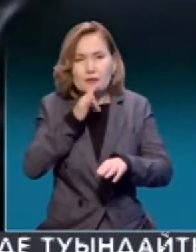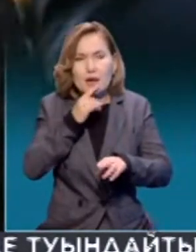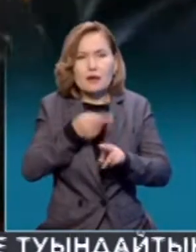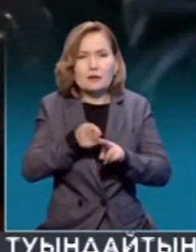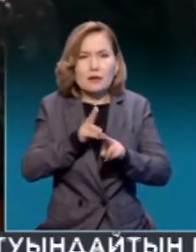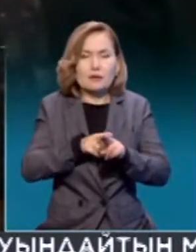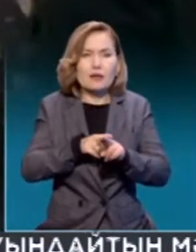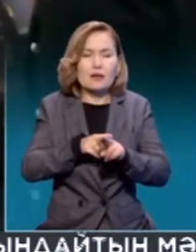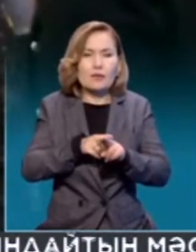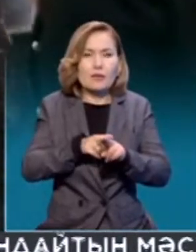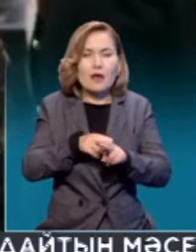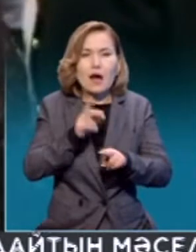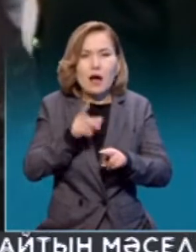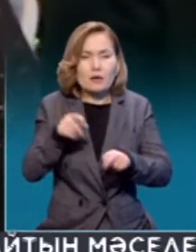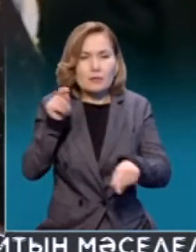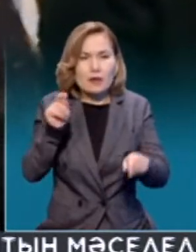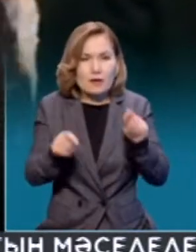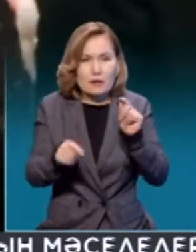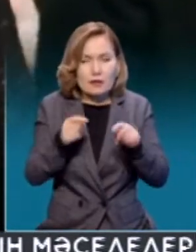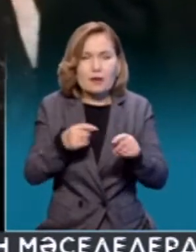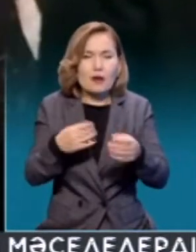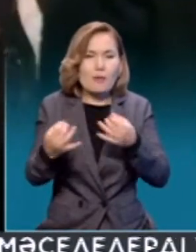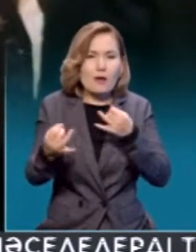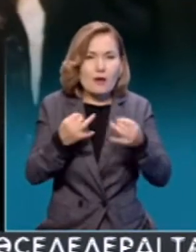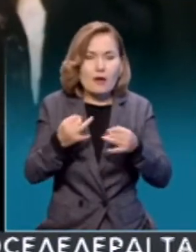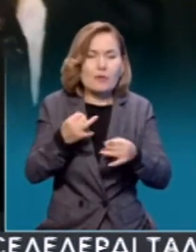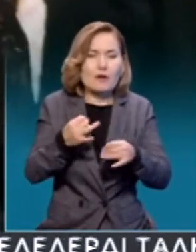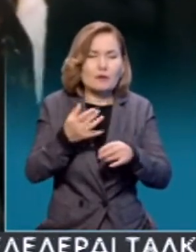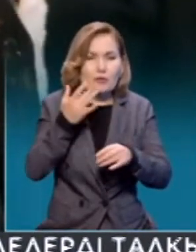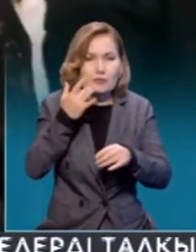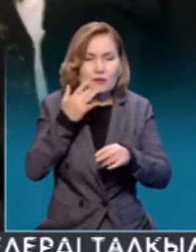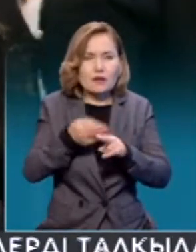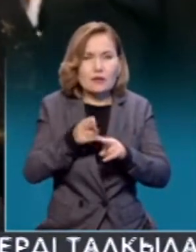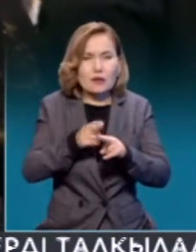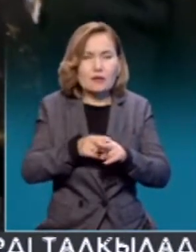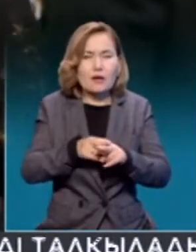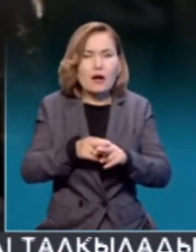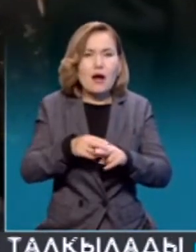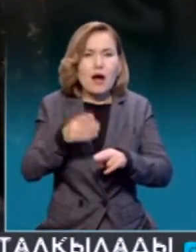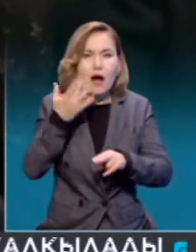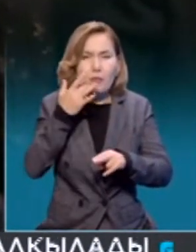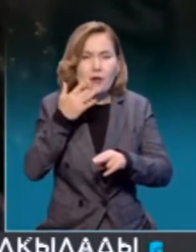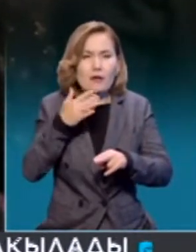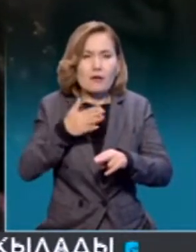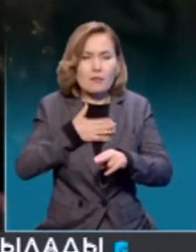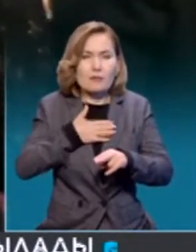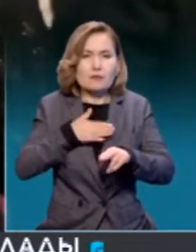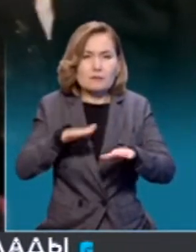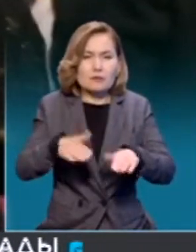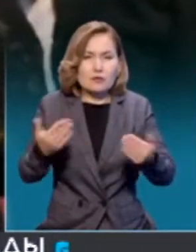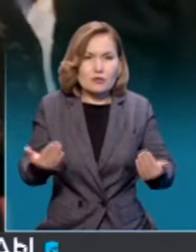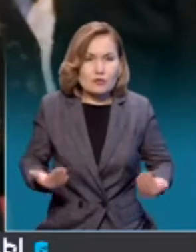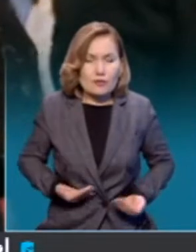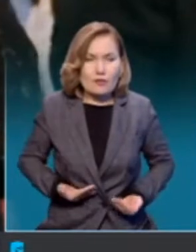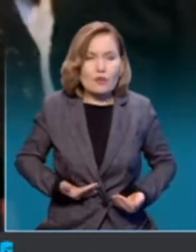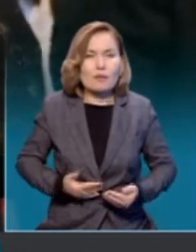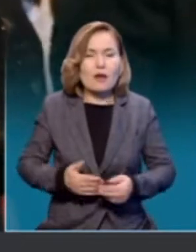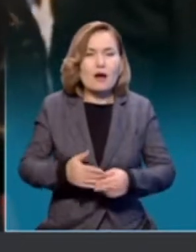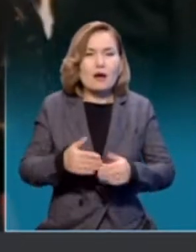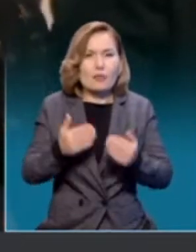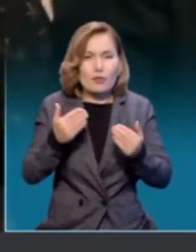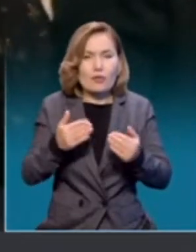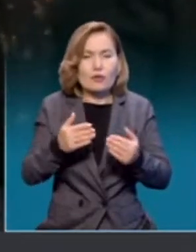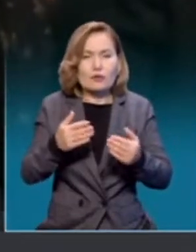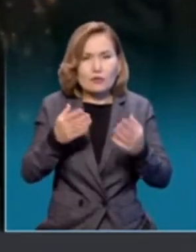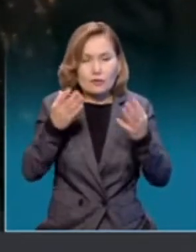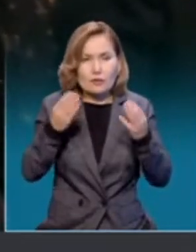өте қуандым. Өйткені енді қай жерде жүрсеңде бәрі ағылшынша сөйлейді. Но мына жерде енді барлығы